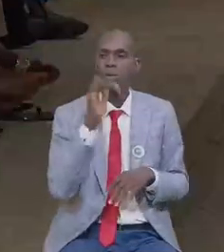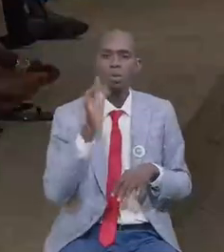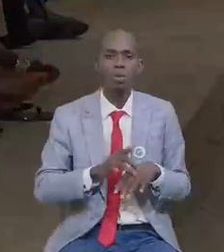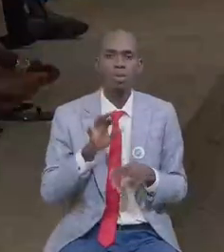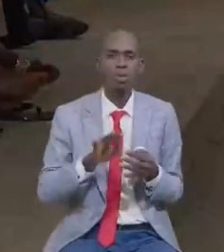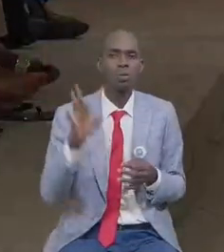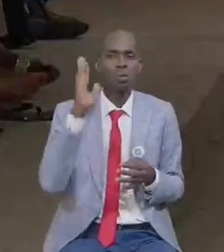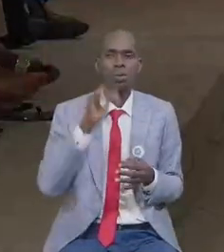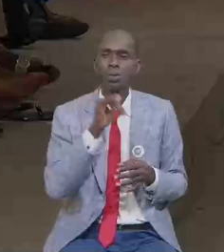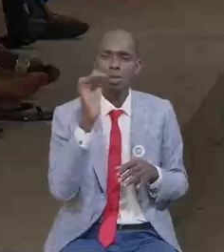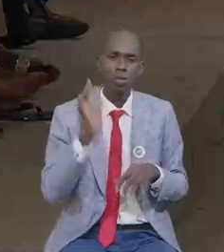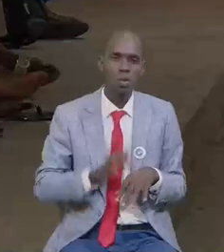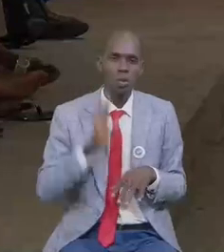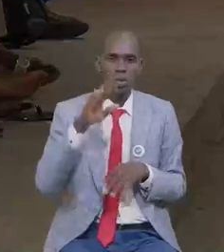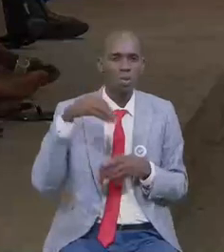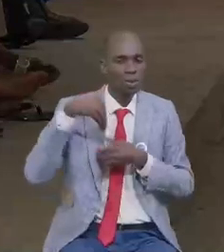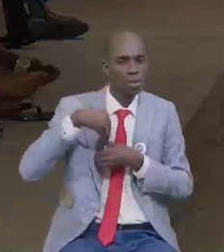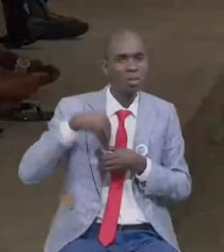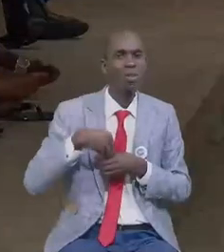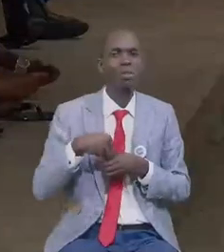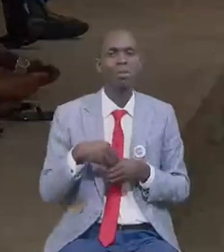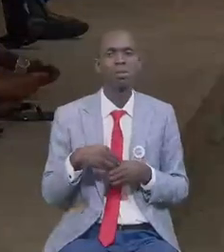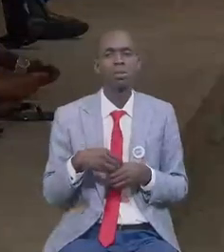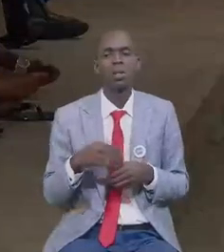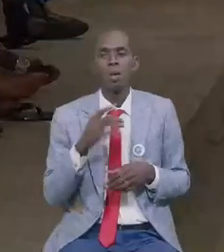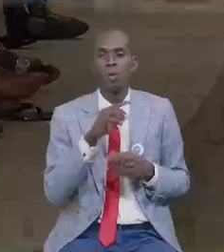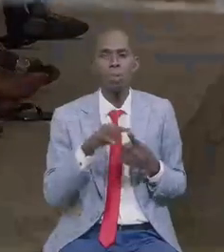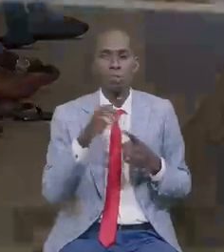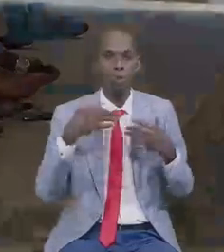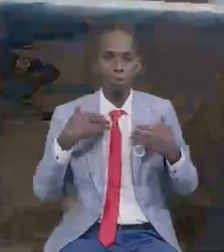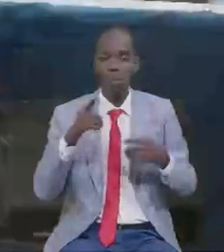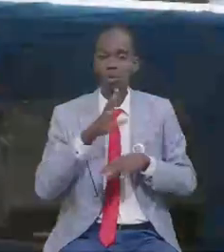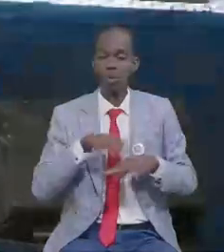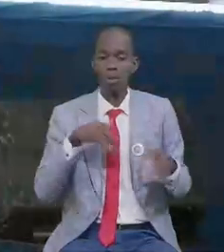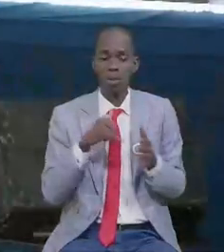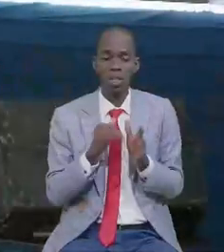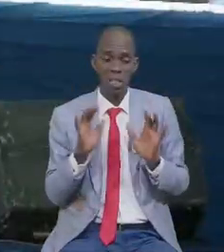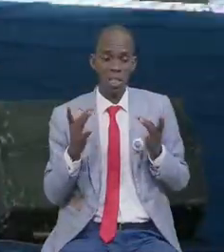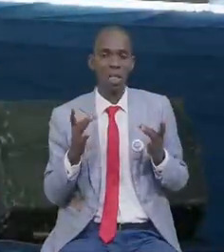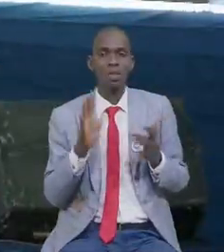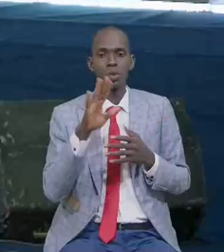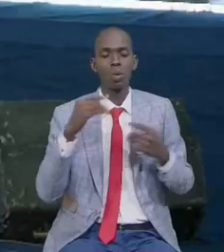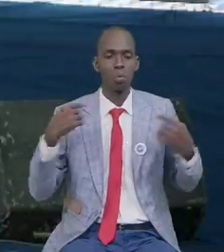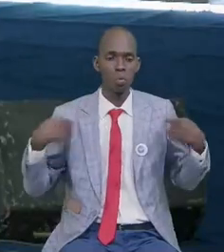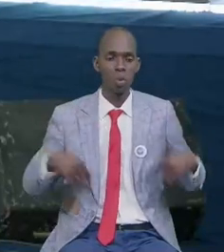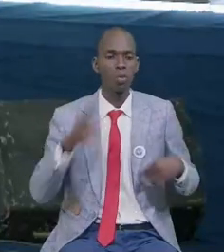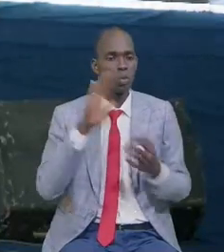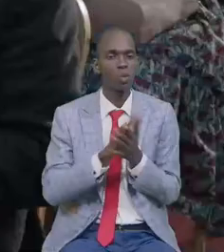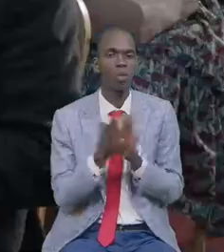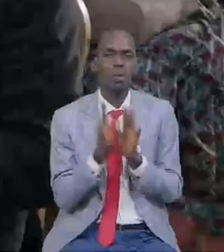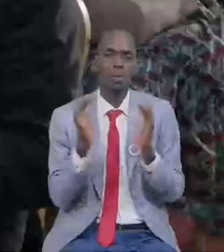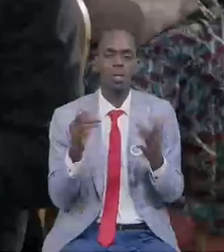homme intérieur. Quand tu l'appelles léger, tes afflictions sont légères. Je dis c'est